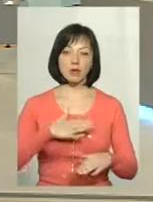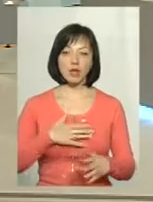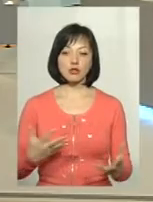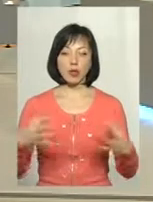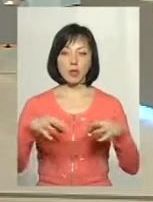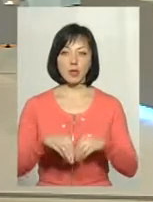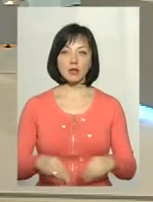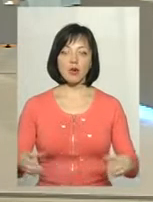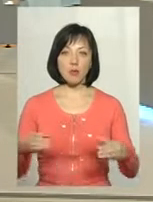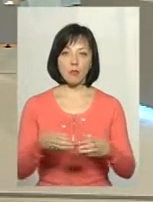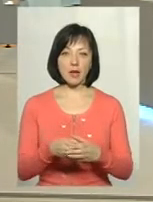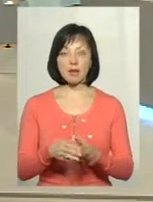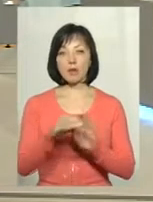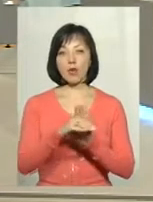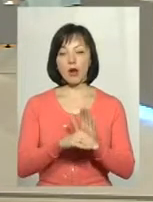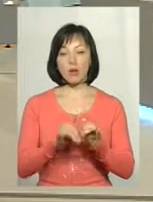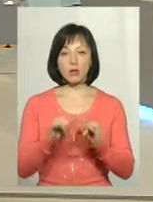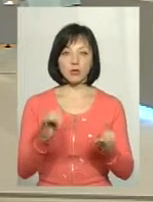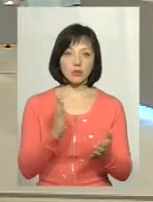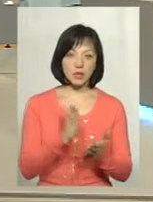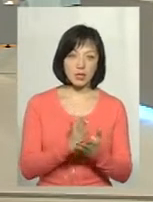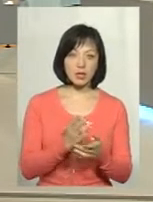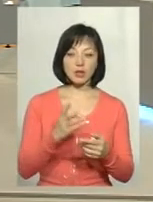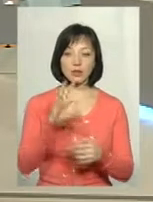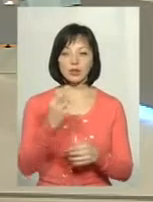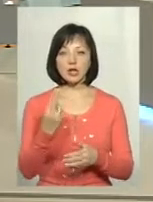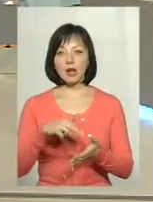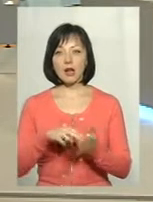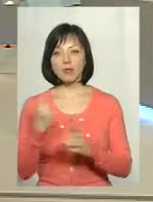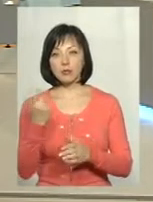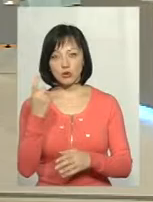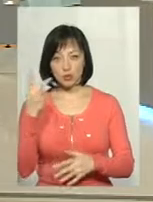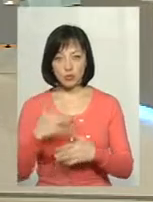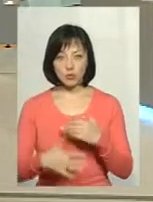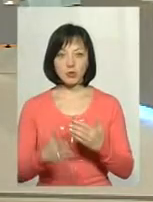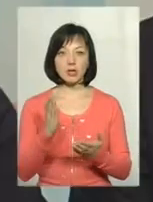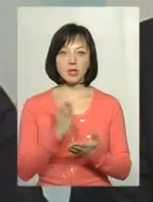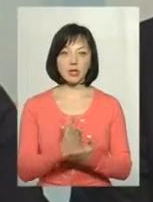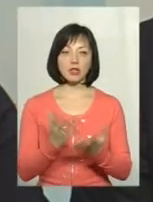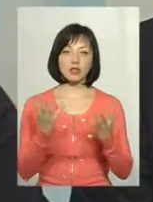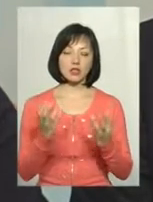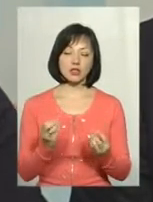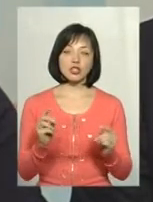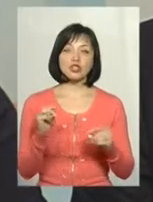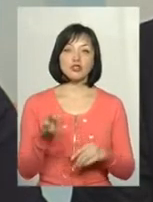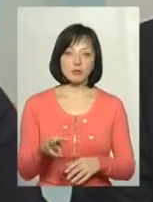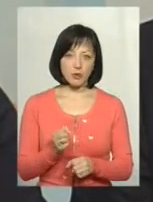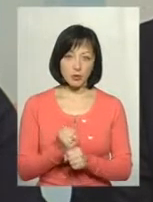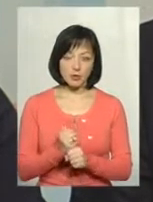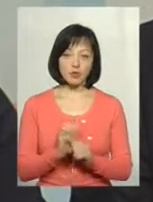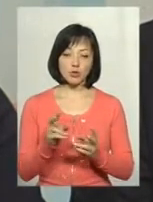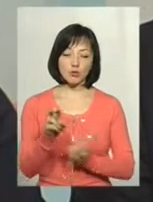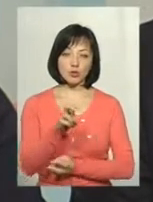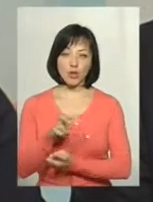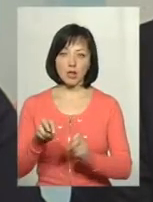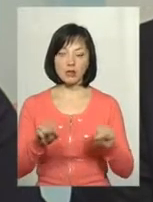Програма розвитку громади є, соціально-економічно зрозуміло, є що над чим працювати, і будемо